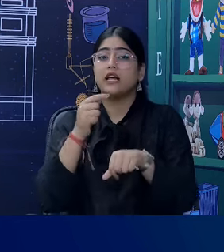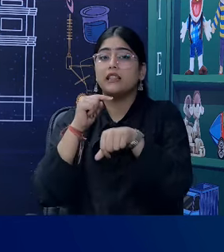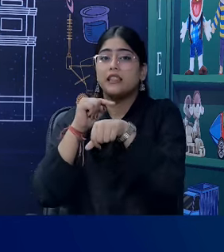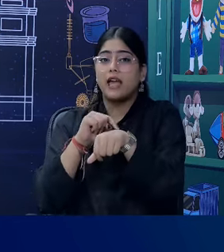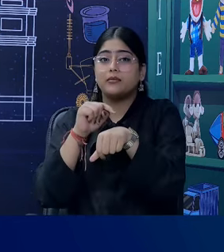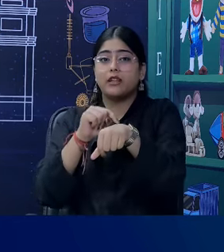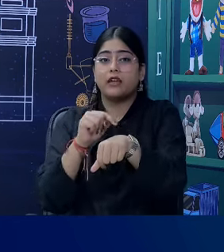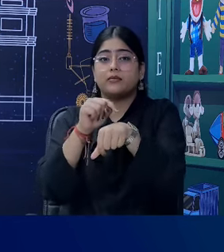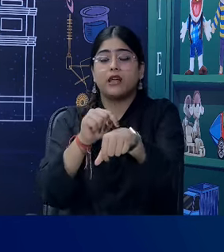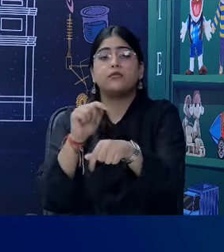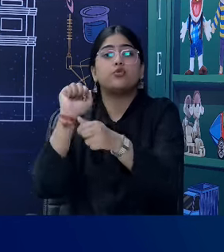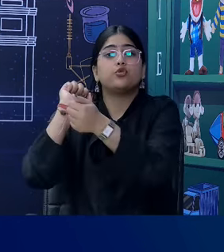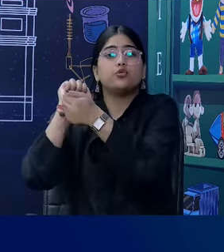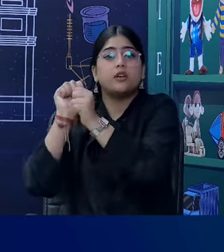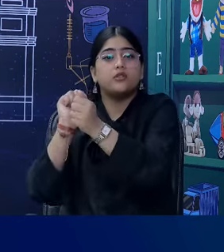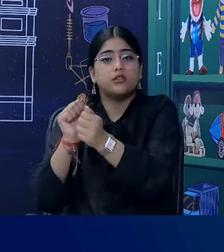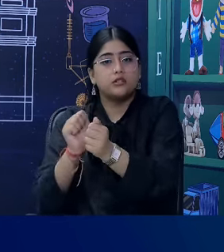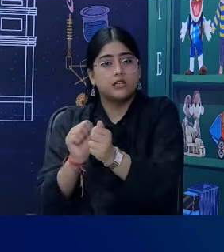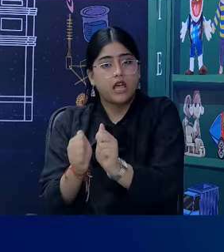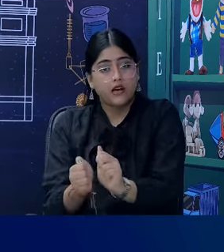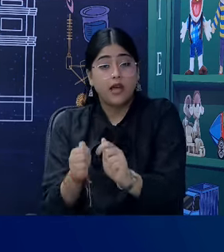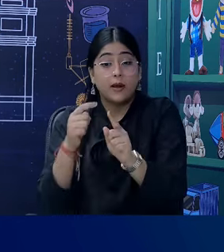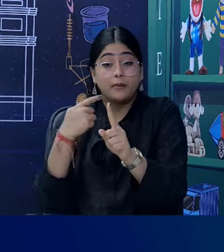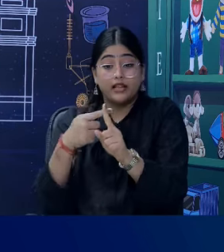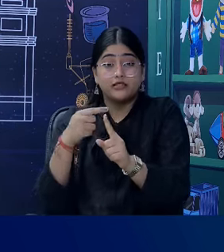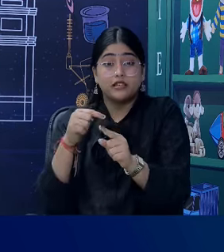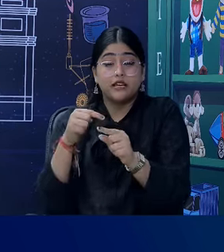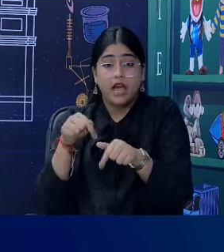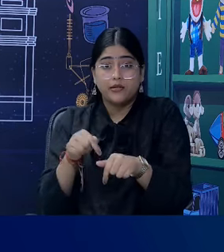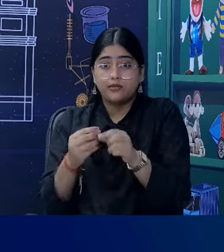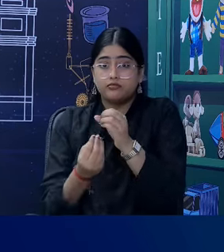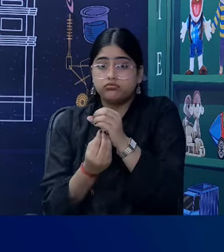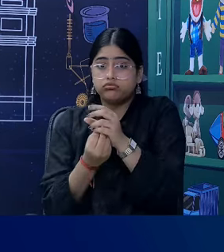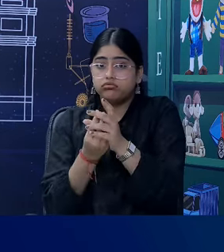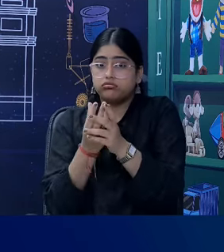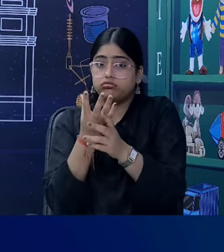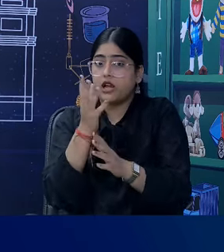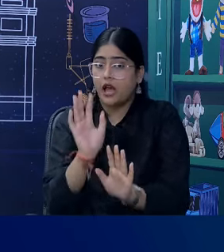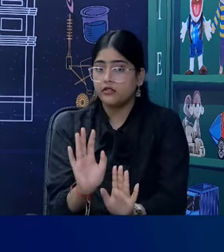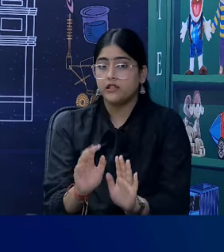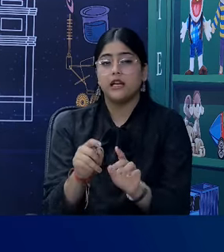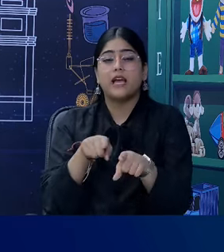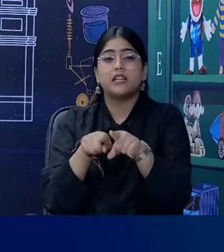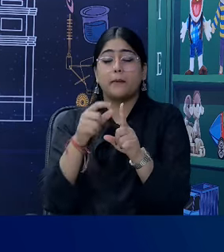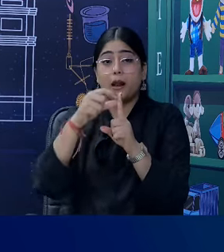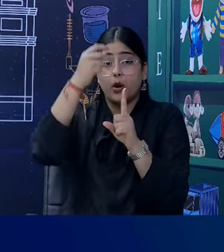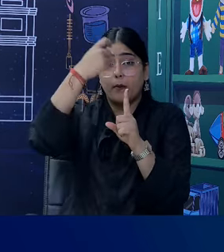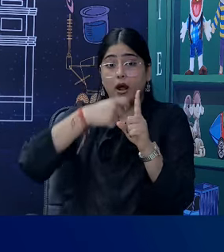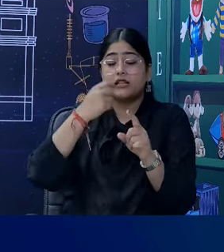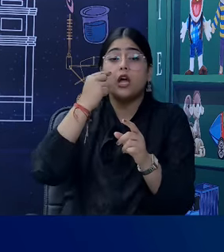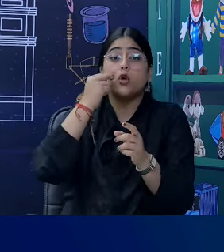बदली हुई है और आज भी बदल रही है हमारी संस्कृति बिल्कुल ये इवॉल्व होता रहता है समय के साथ जैसे जैसे मनुष्य जो है वो